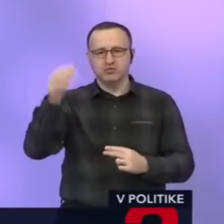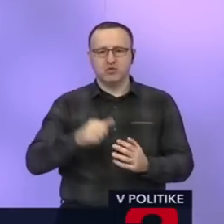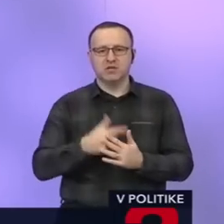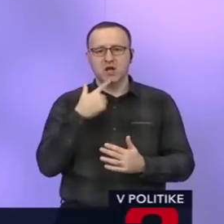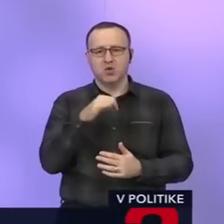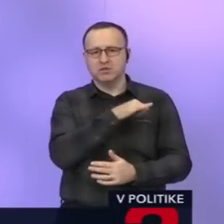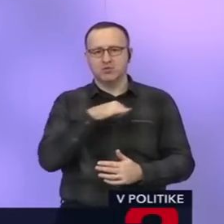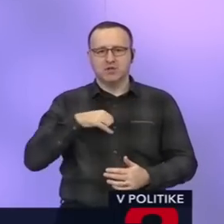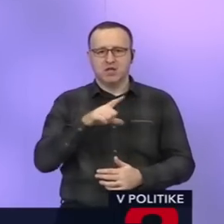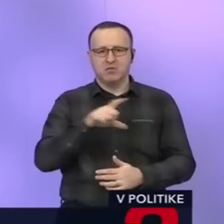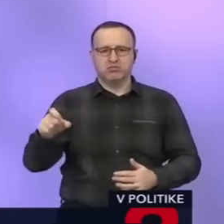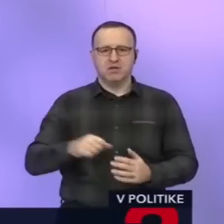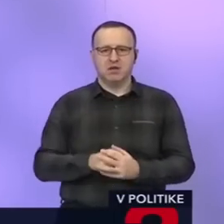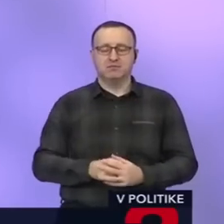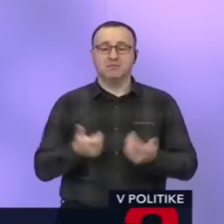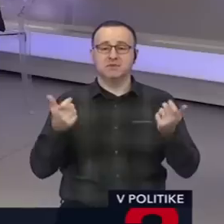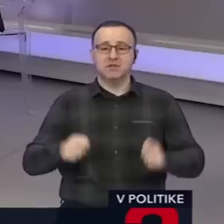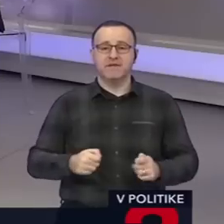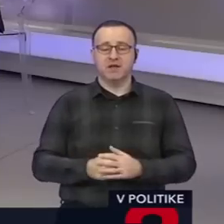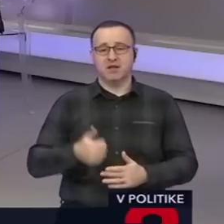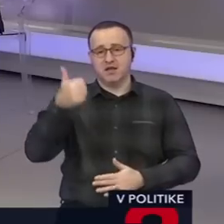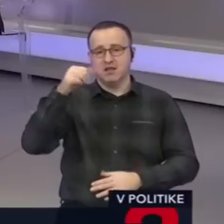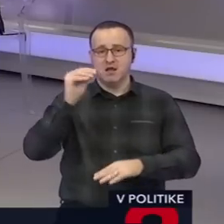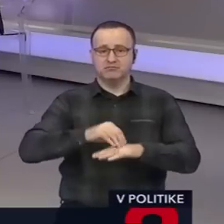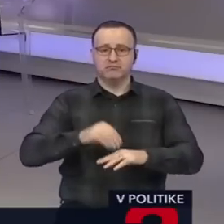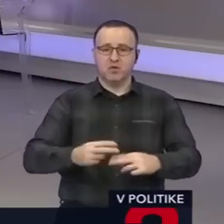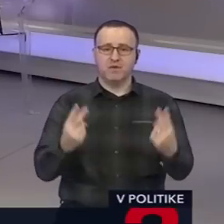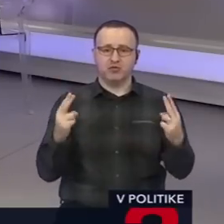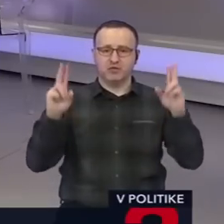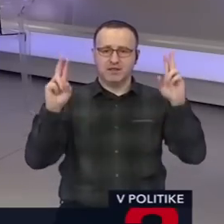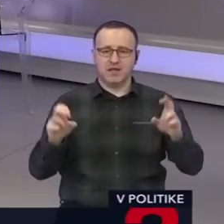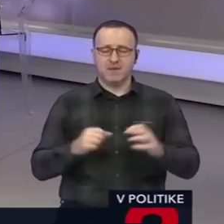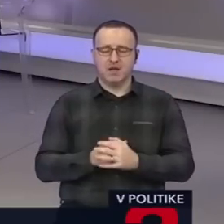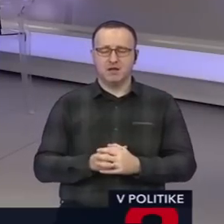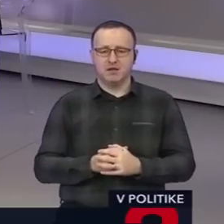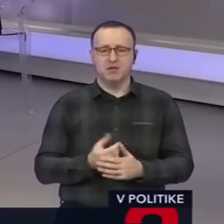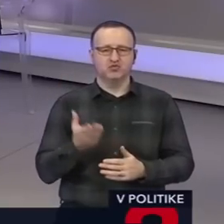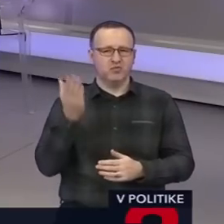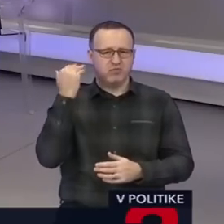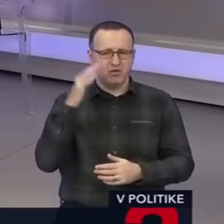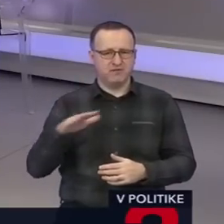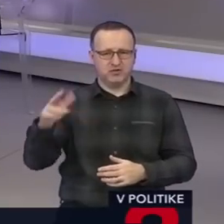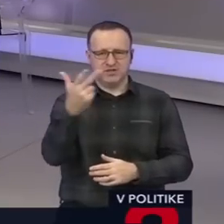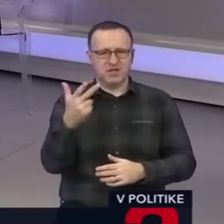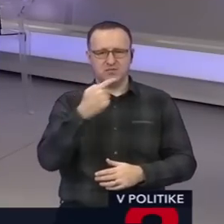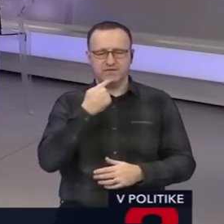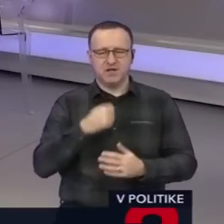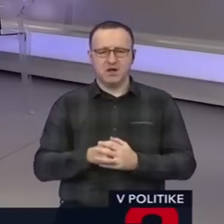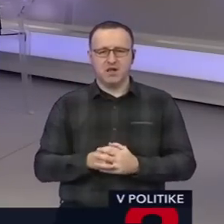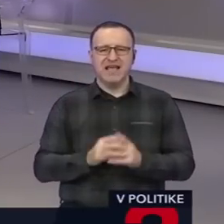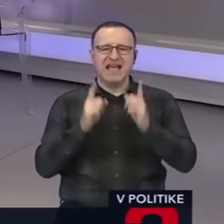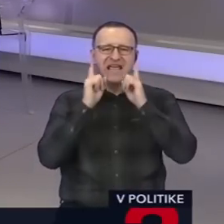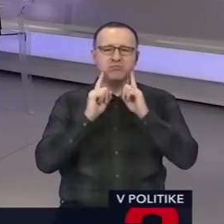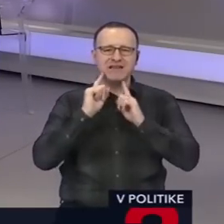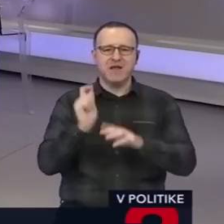samostatnej krajiny a republiky. Na záver ešte jedna dôležitá téma a padlo to tu už od vás všetkých troch a to je hybridná